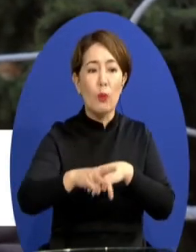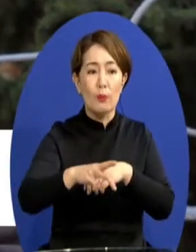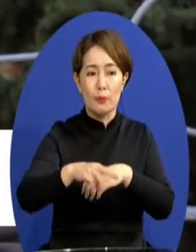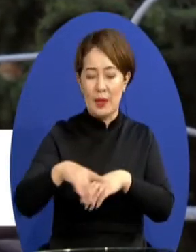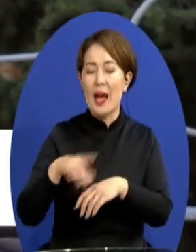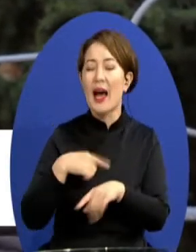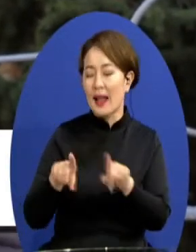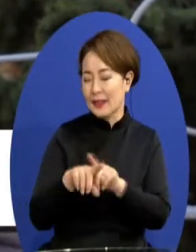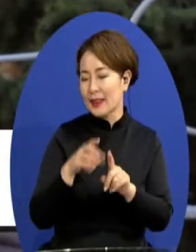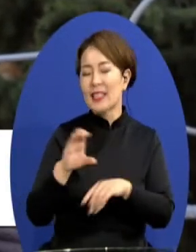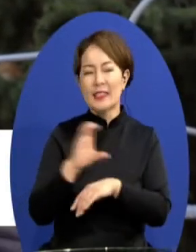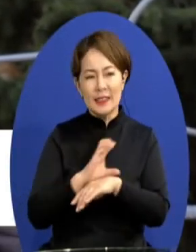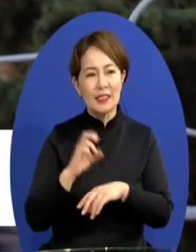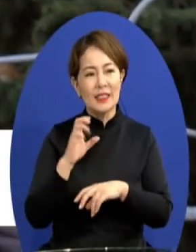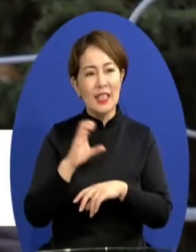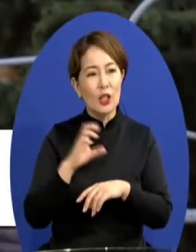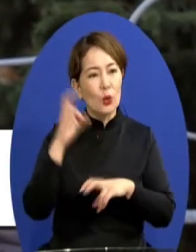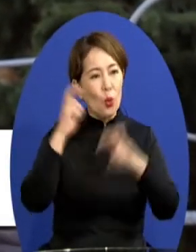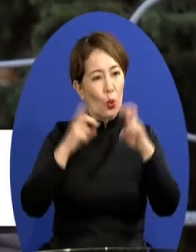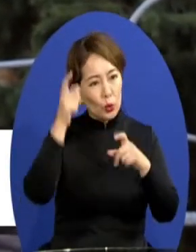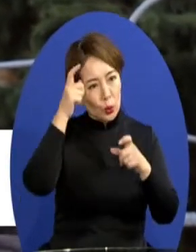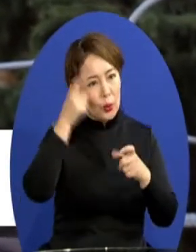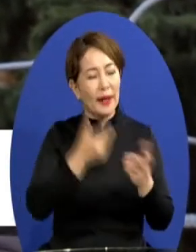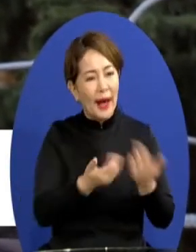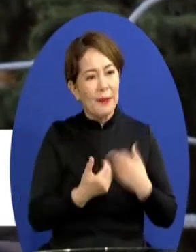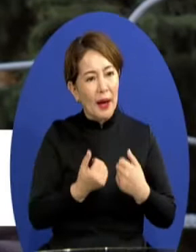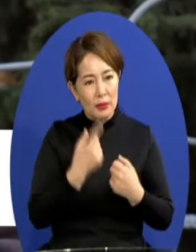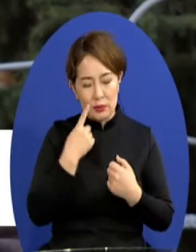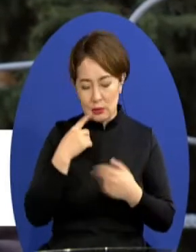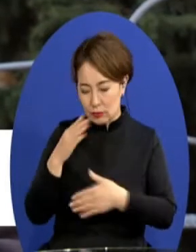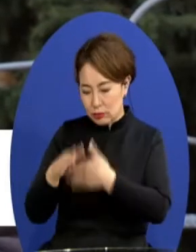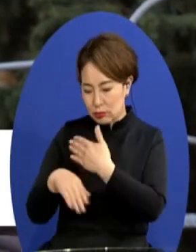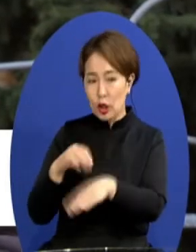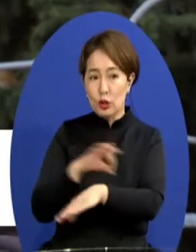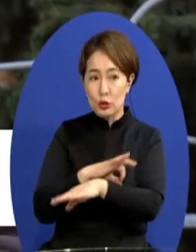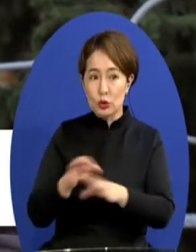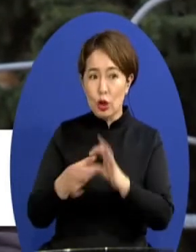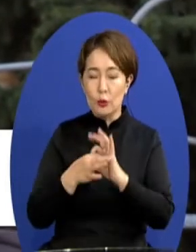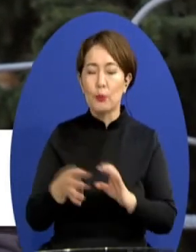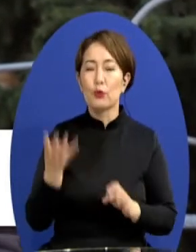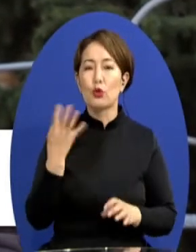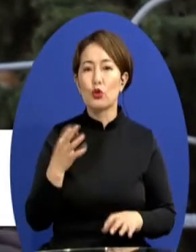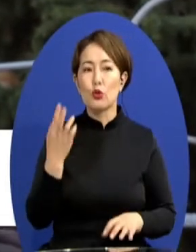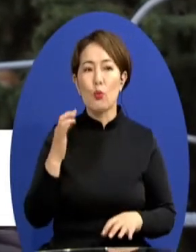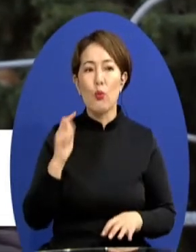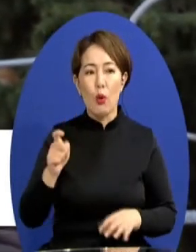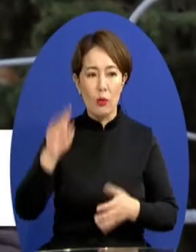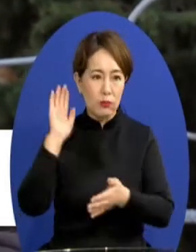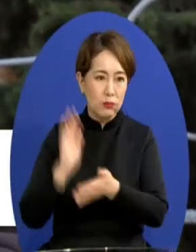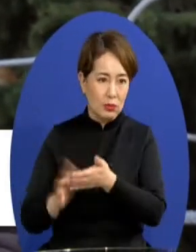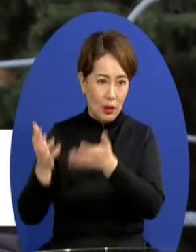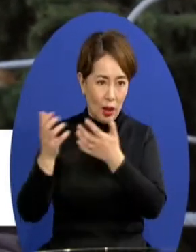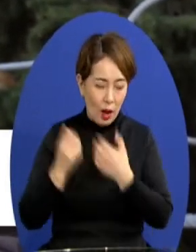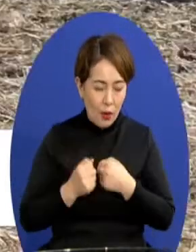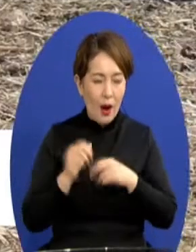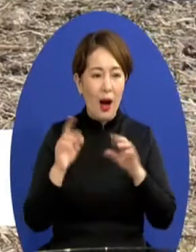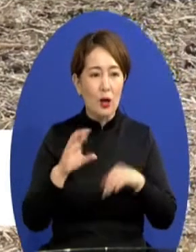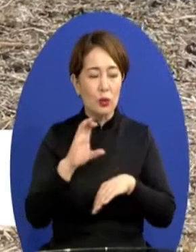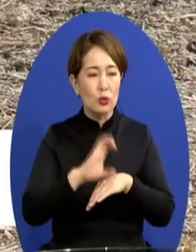үржүүлээ гэд. Тэгээ бид нэр өнгөрсөн оноос шинэ хөдөө төслийн хүрээнд 40 гаруй буха аваад энэ урдлын 11 сумд